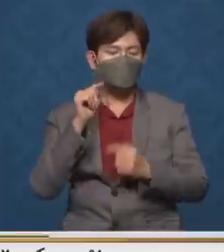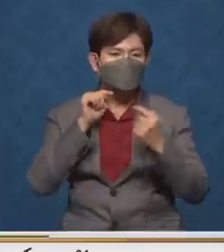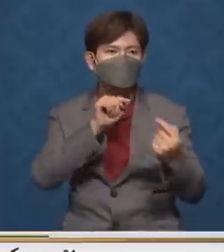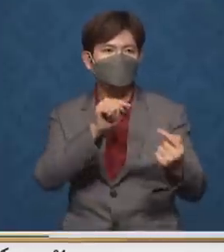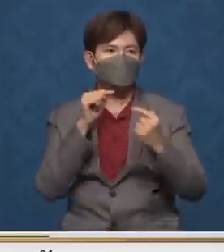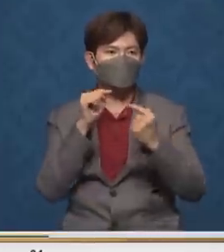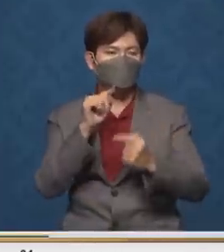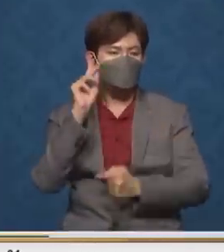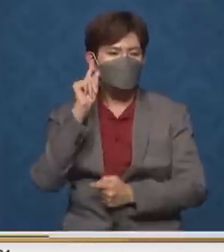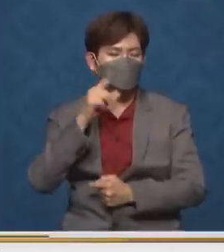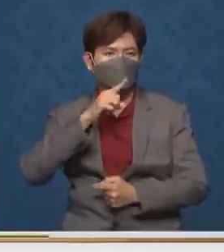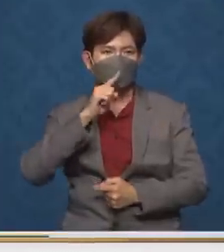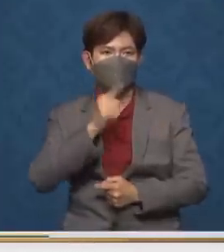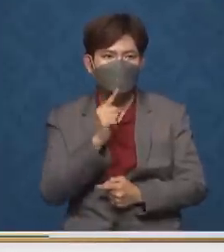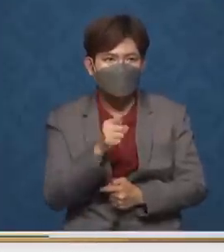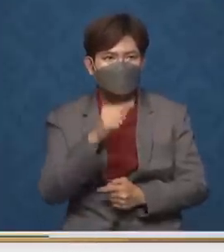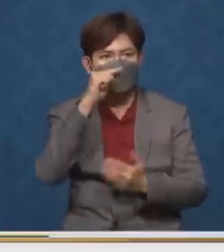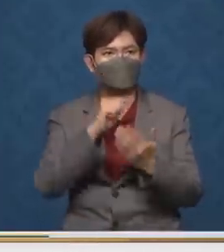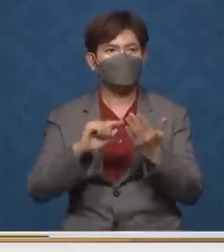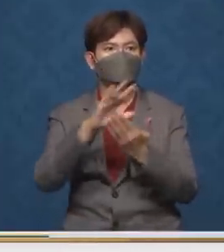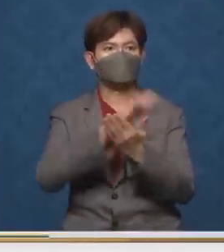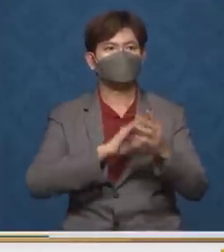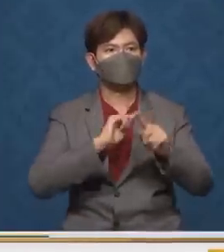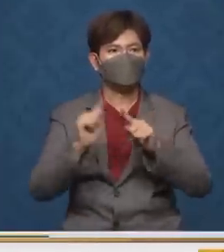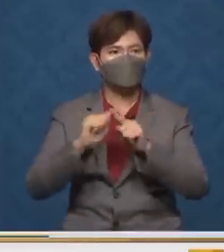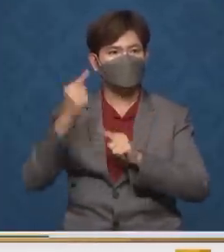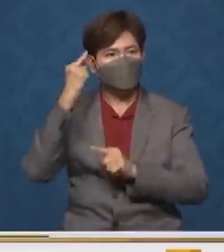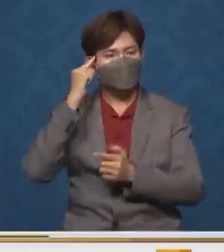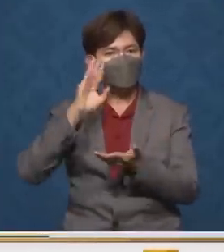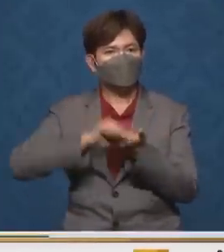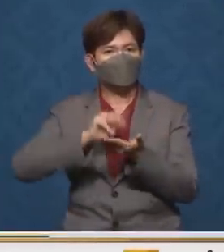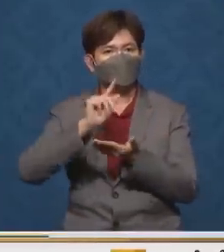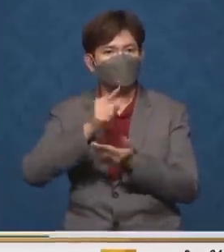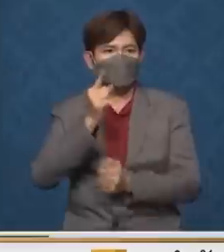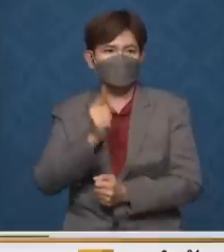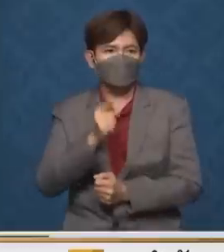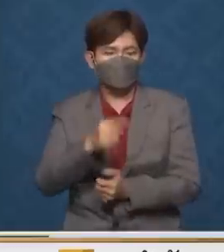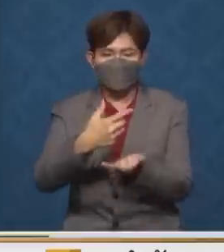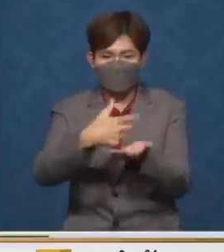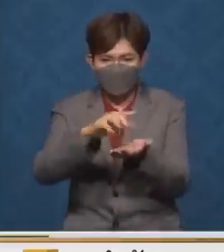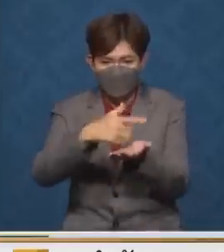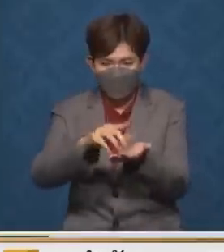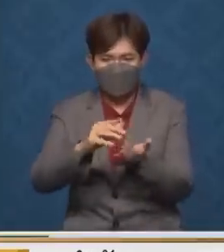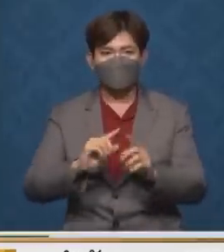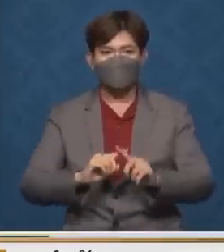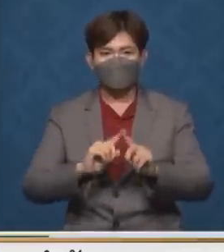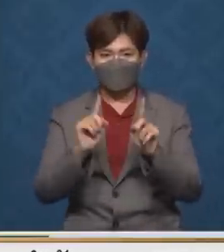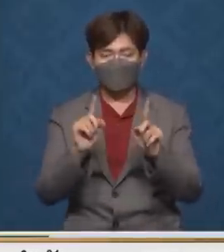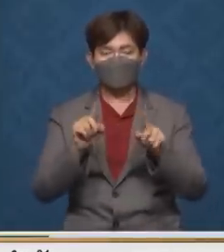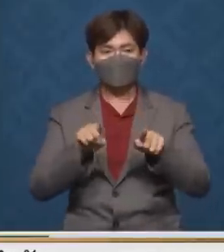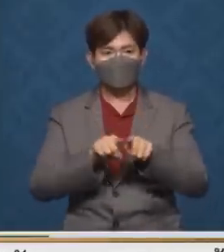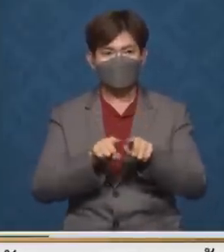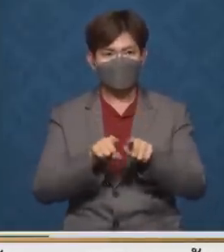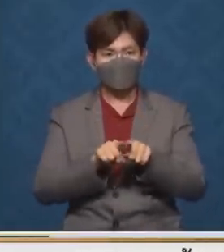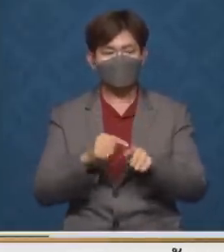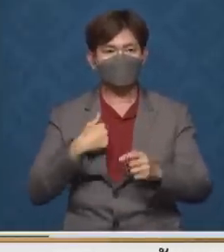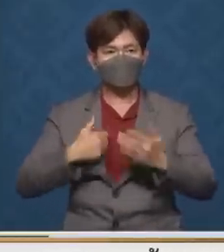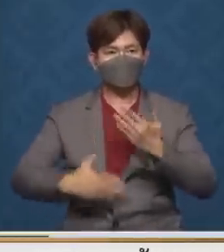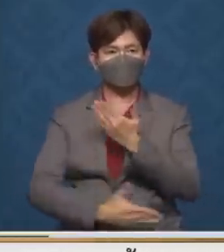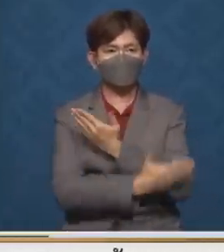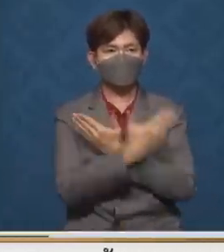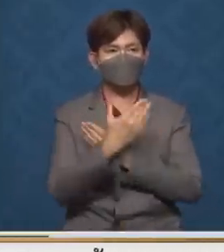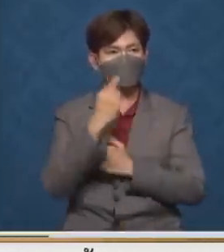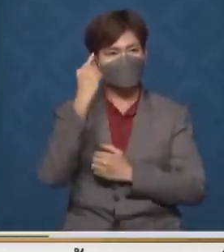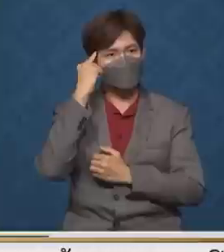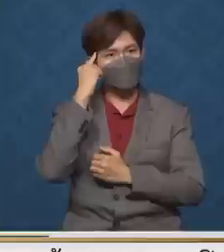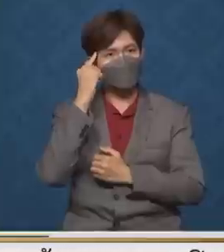ายร้ายหวงทำลายประเทศโดยการให้ข้อมูลทเป็นคามจริงในขณะเดีวกันนั้นใช้โอกานี้ในการด้อย